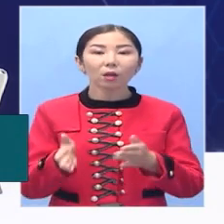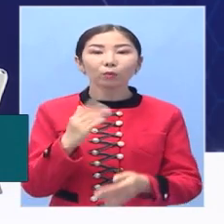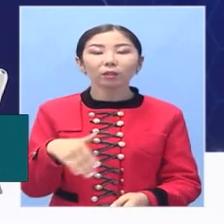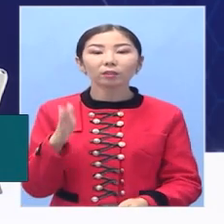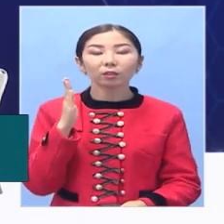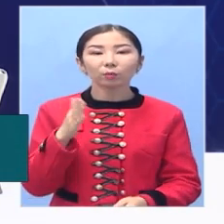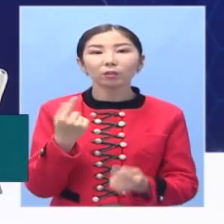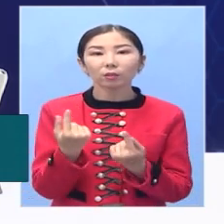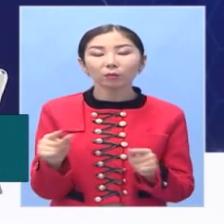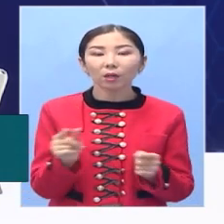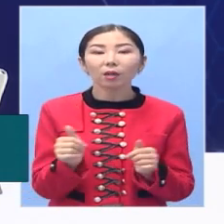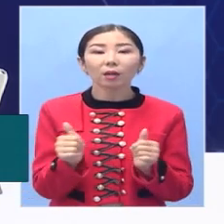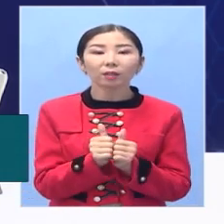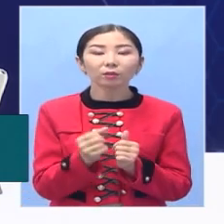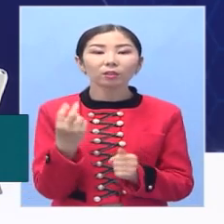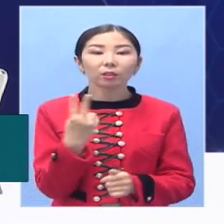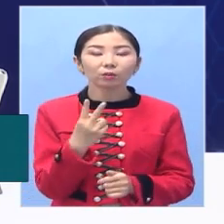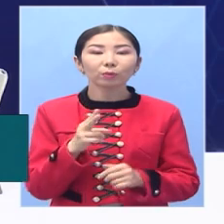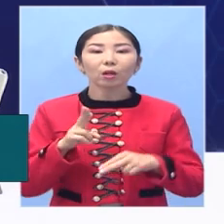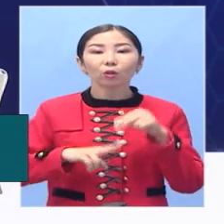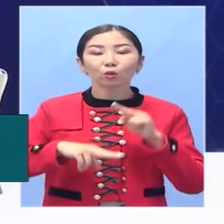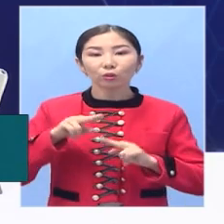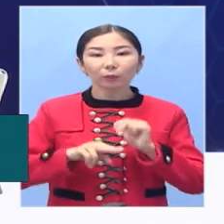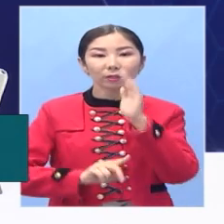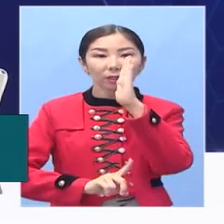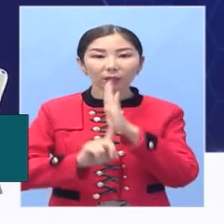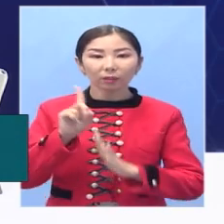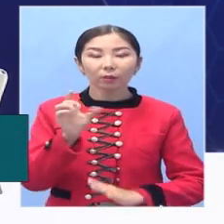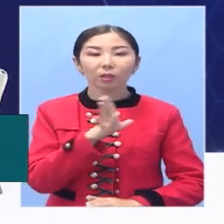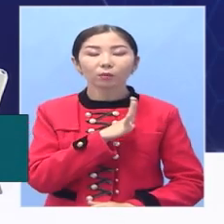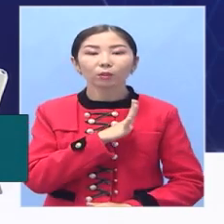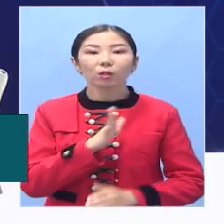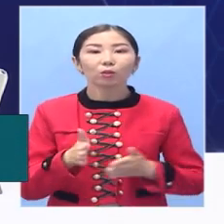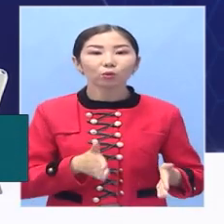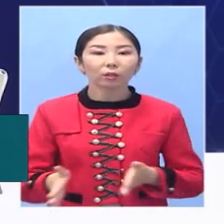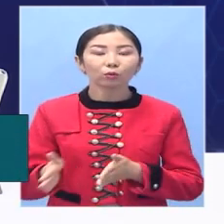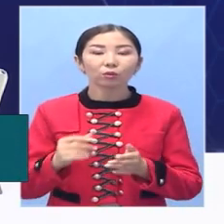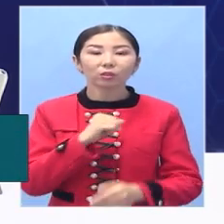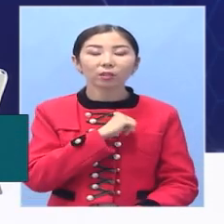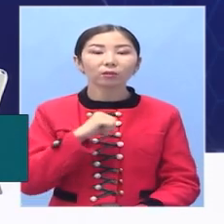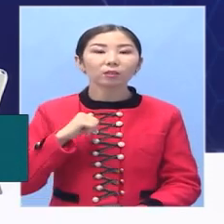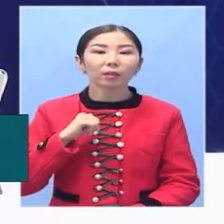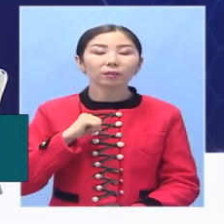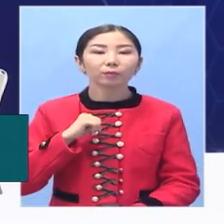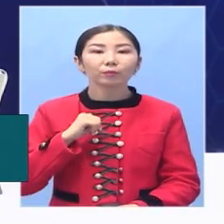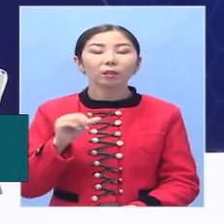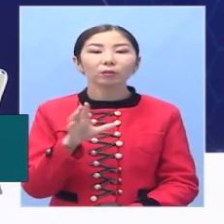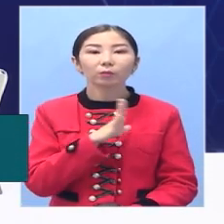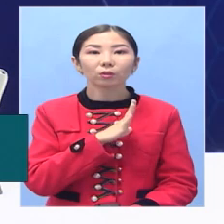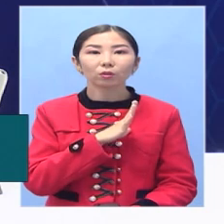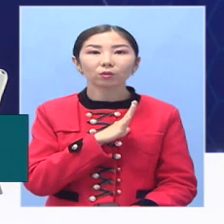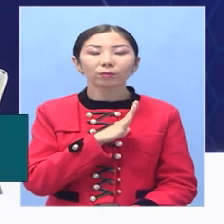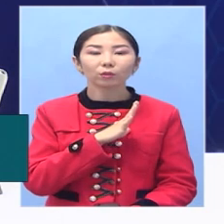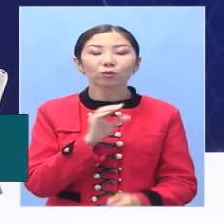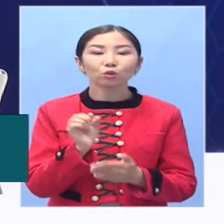Не болмаса касынан экинчи бир курулуш башталганда салынып кеткен жолдорго өзүнүн зыянын тийгизип жатат деген сурактар